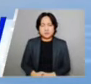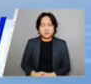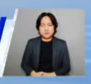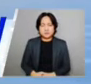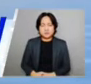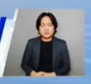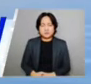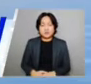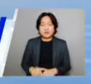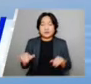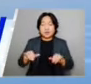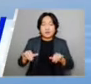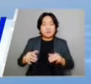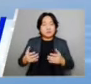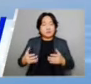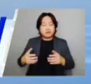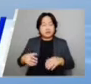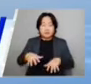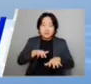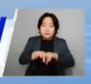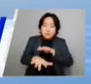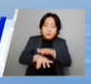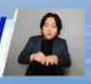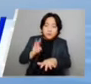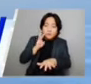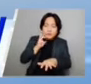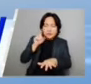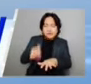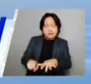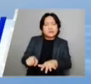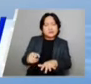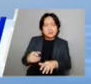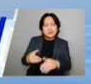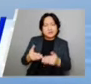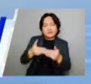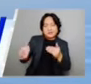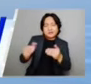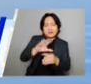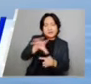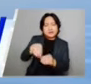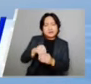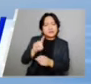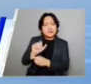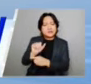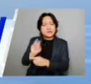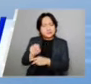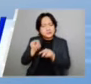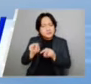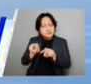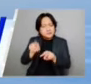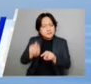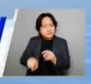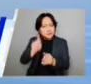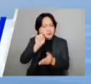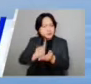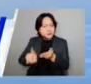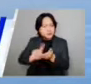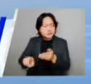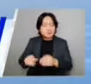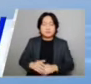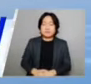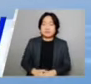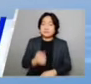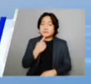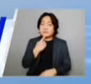tubig 24 oras, kabilang dyan ang mga dam. Ayon sa National Irrigation Administration, sa ngayon ay nasa ligtas na level